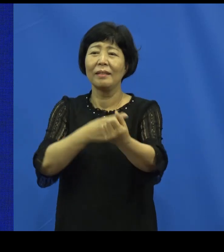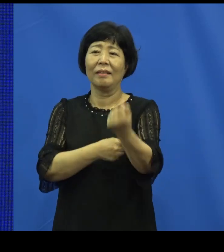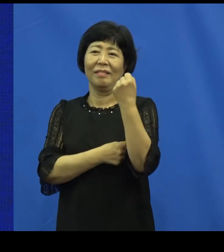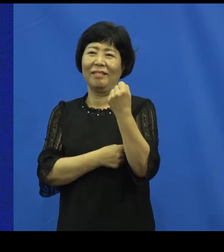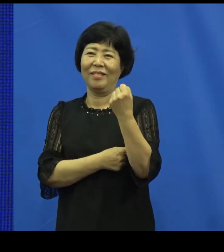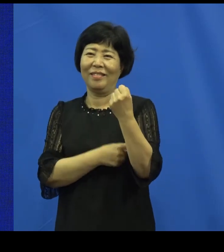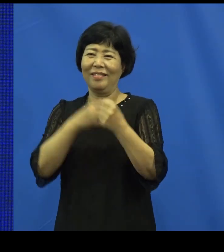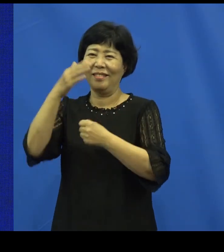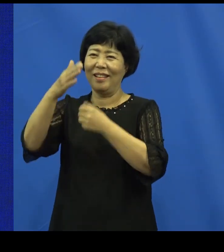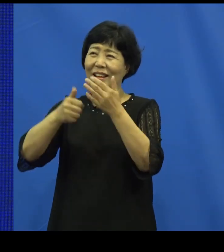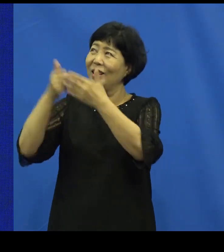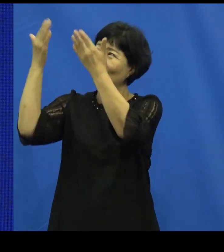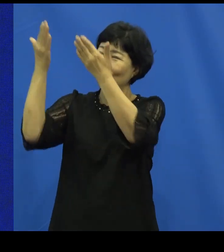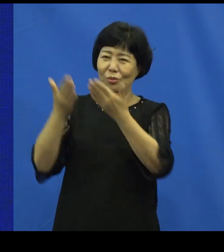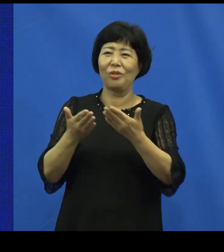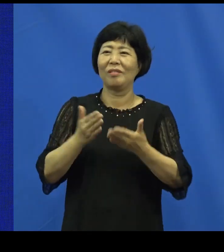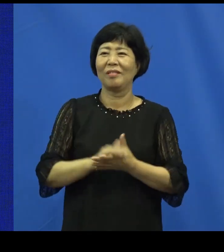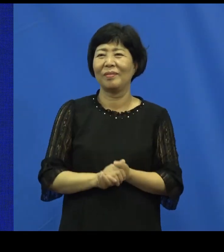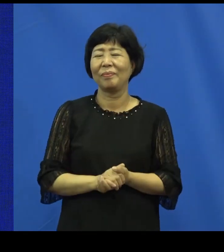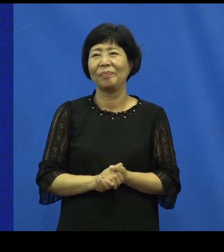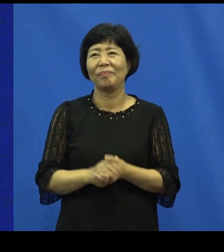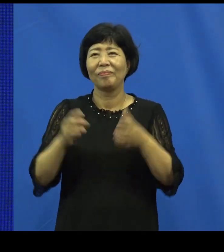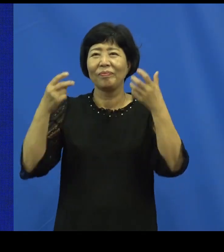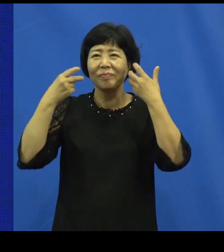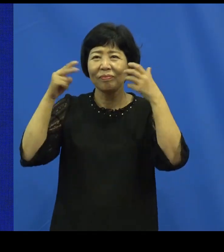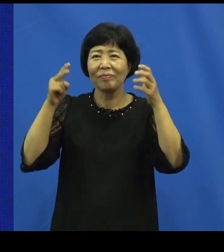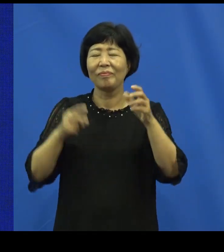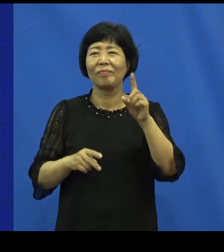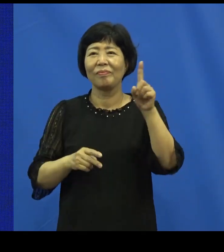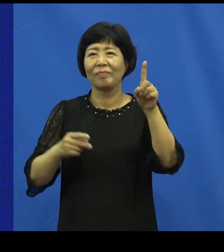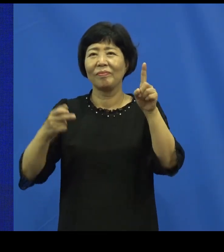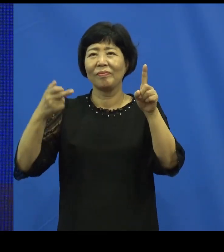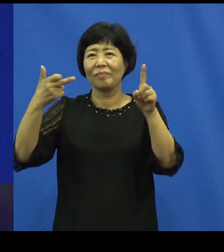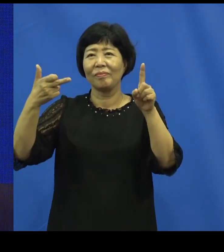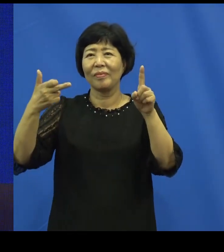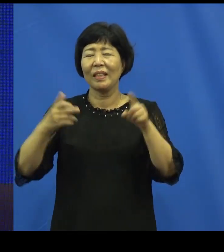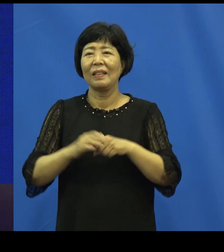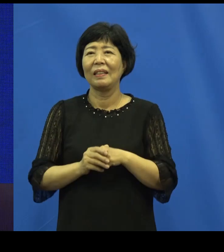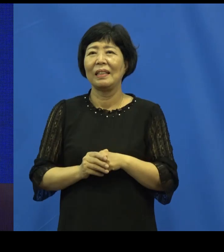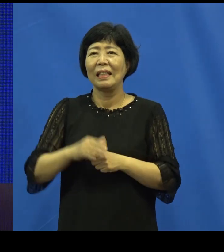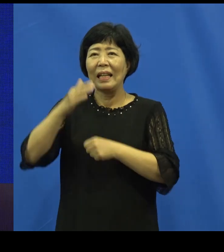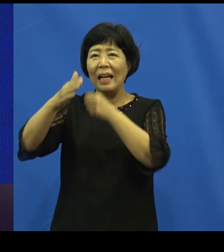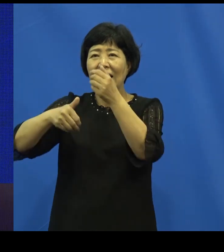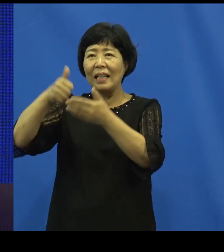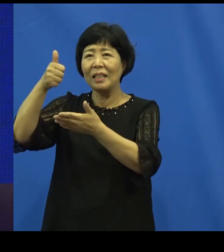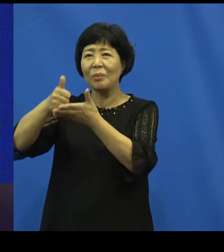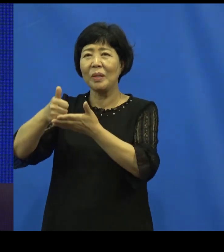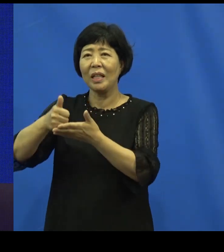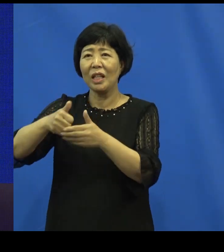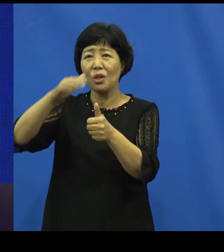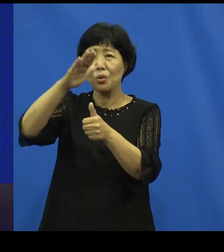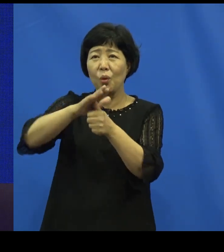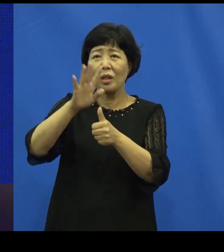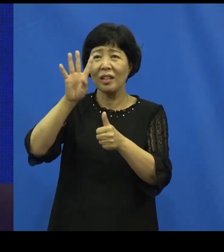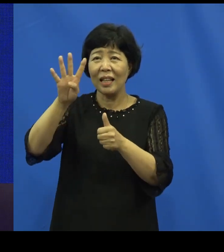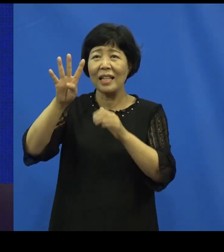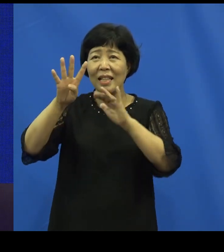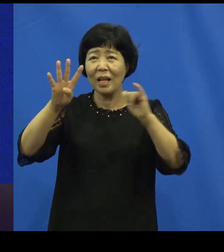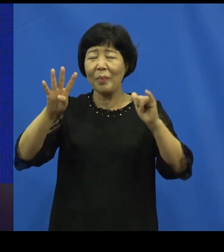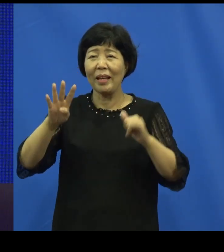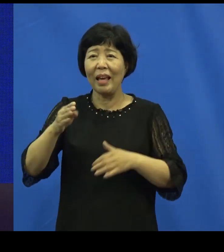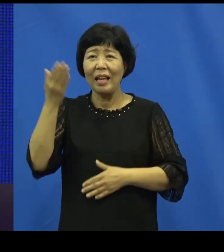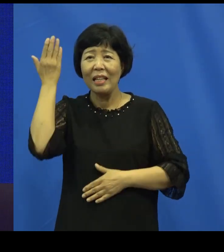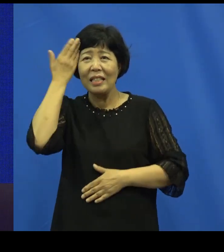능력을 하나님으로부터 받았어요. 그래서 다니엘서 1장 17절 보면 하나님이 이 네 소년에게 학문을 주시고 모든 서적을 깨닫게